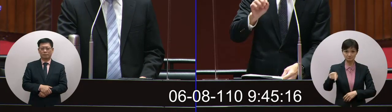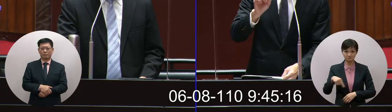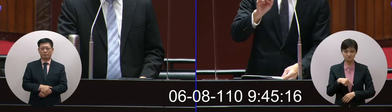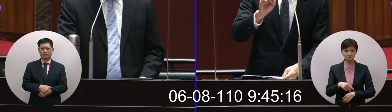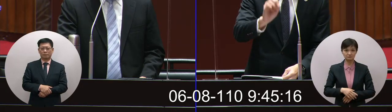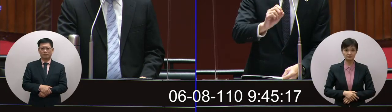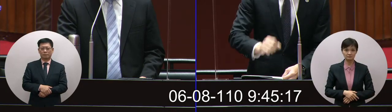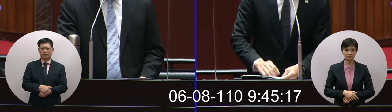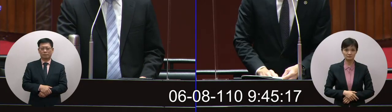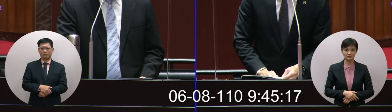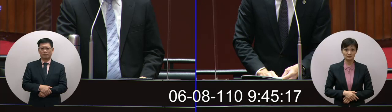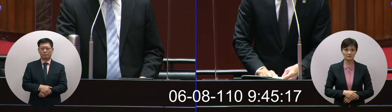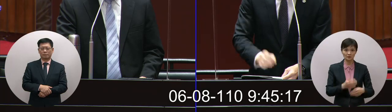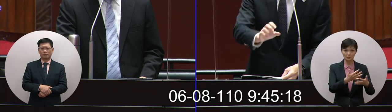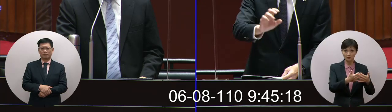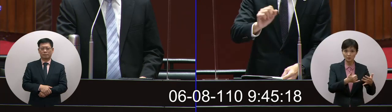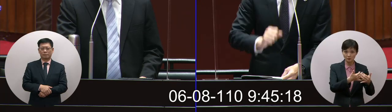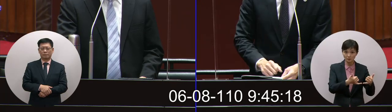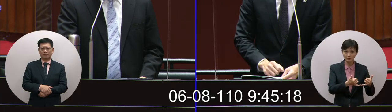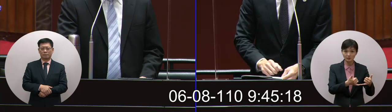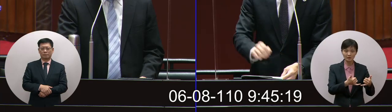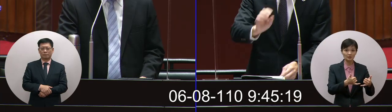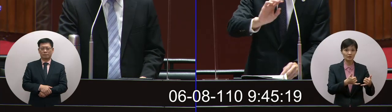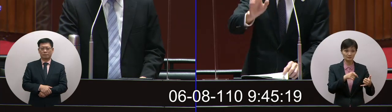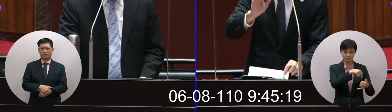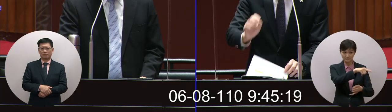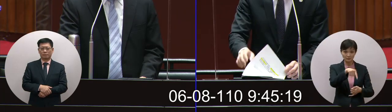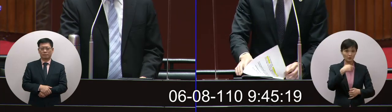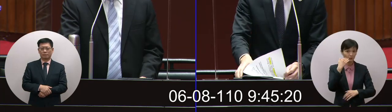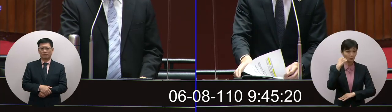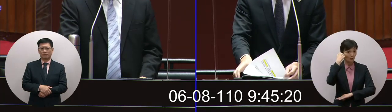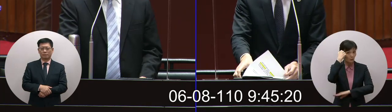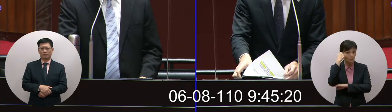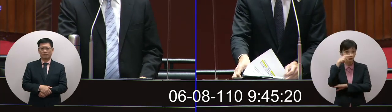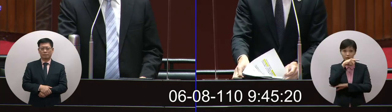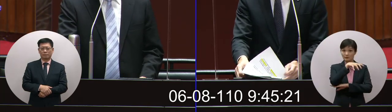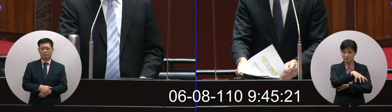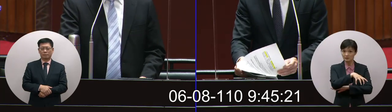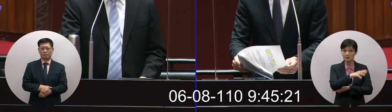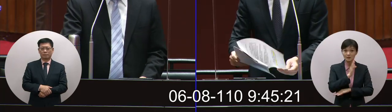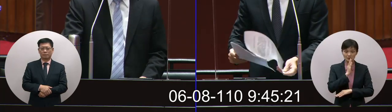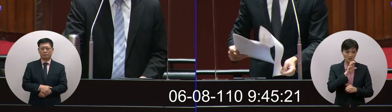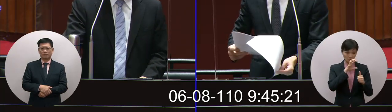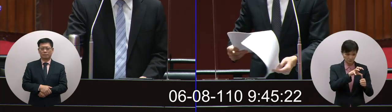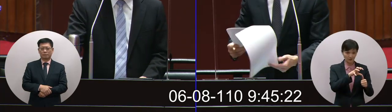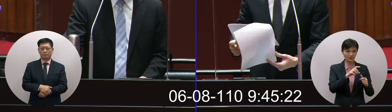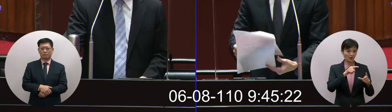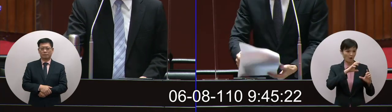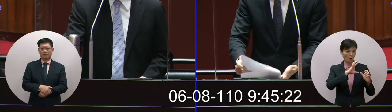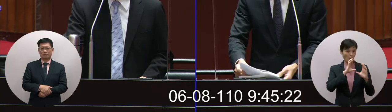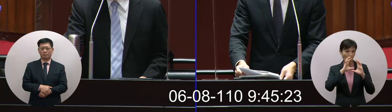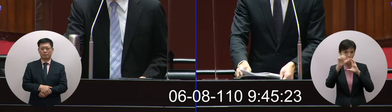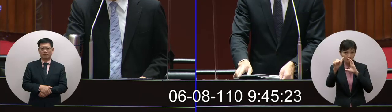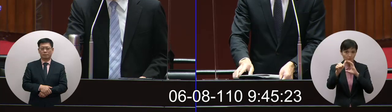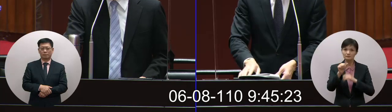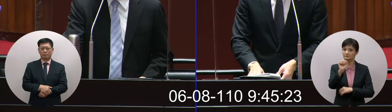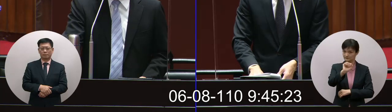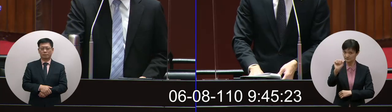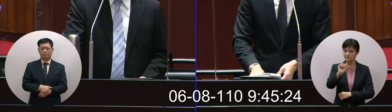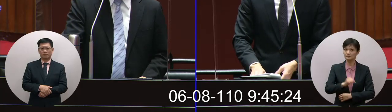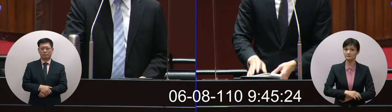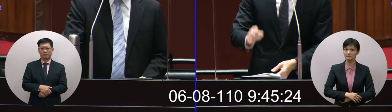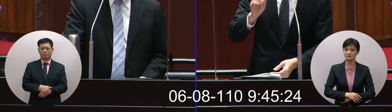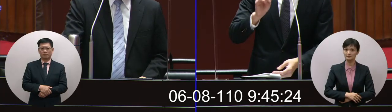生离开伊个宿舍，伊若无要离开宿舍，你袂当强迫伊回去。结果你嘛知影，即个我相信伊你嘛知啦